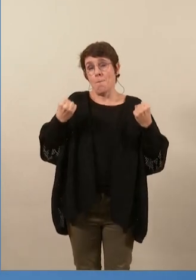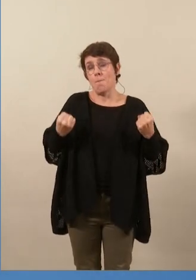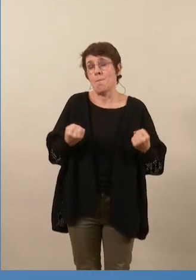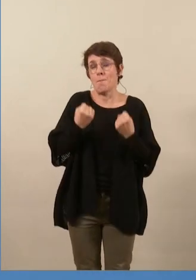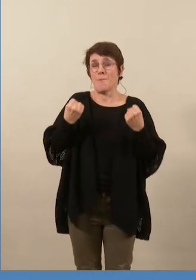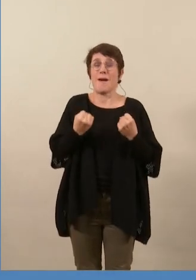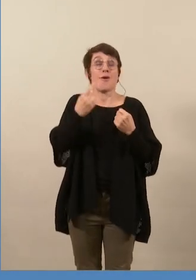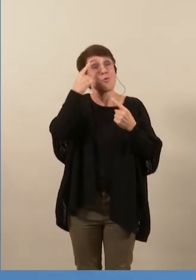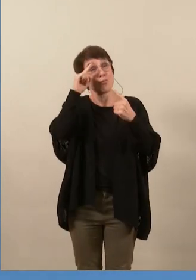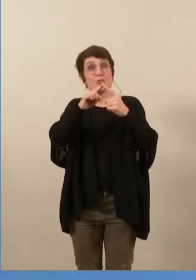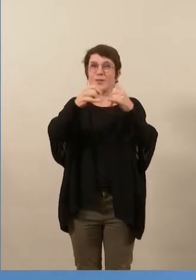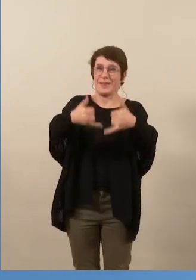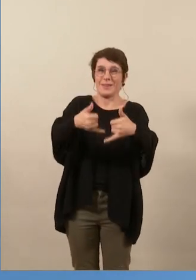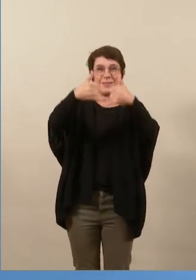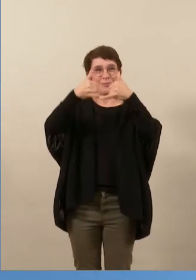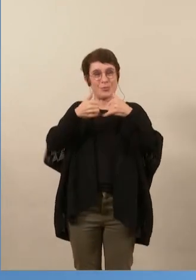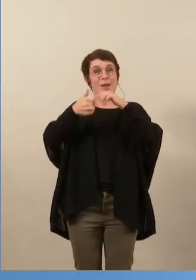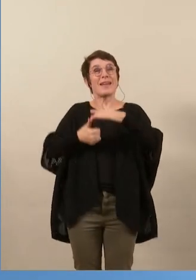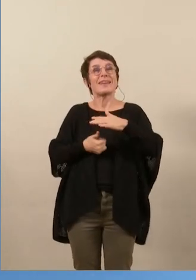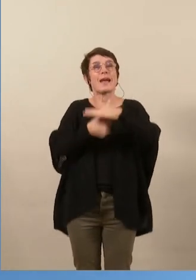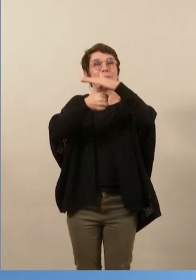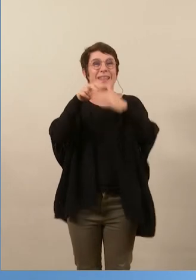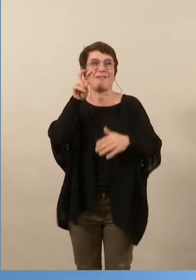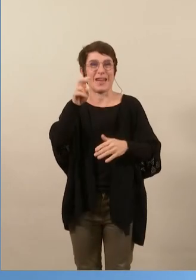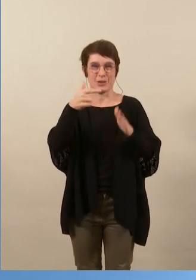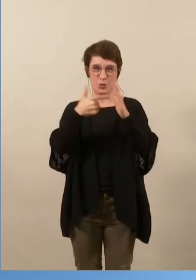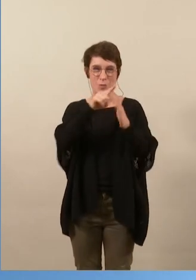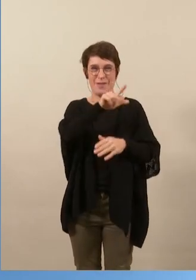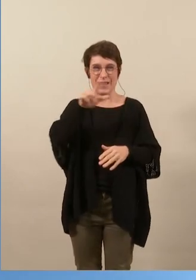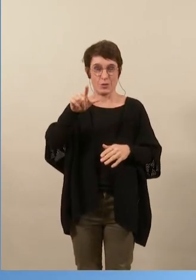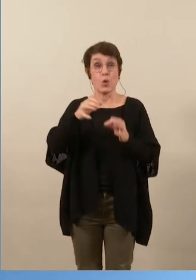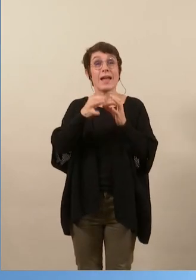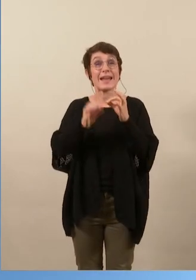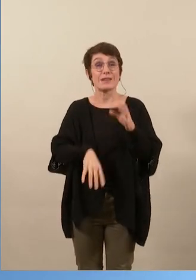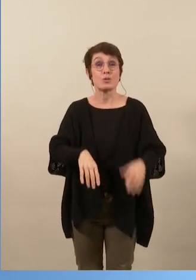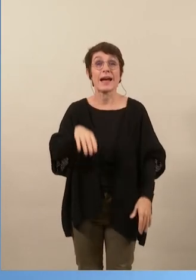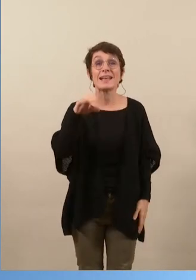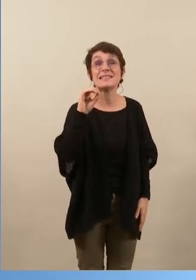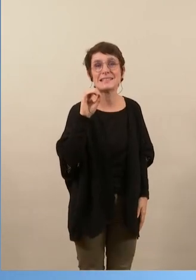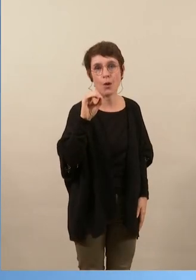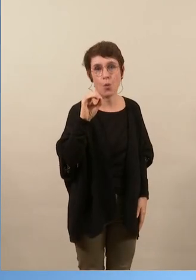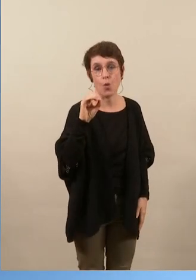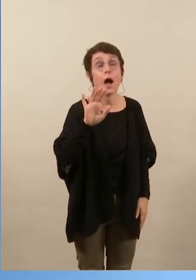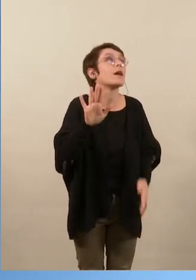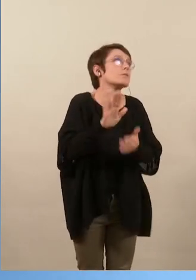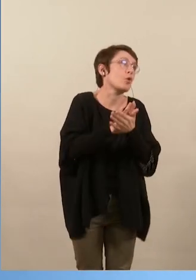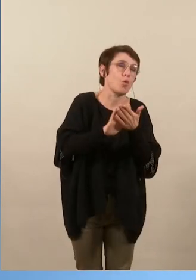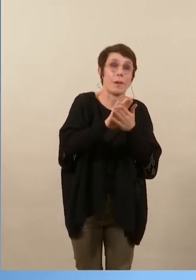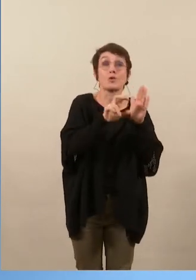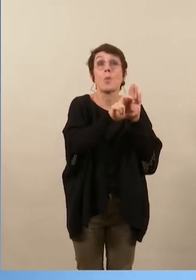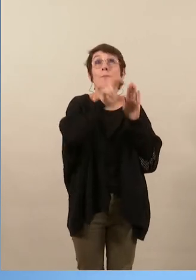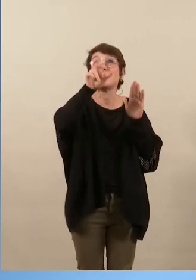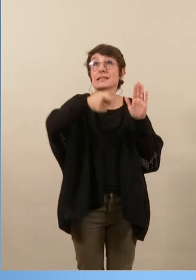Vert 2022 résultat zé si pardon quelques coups de peinture à la Bastille puis